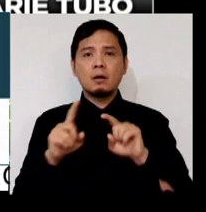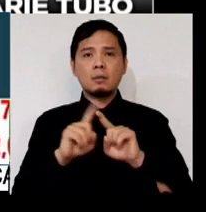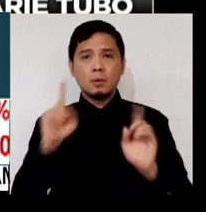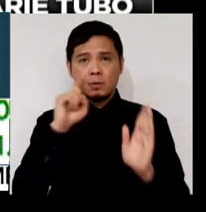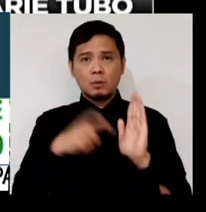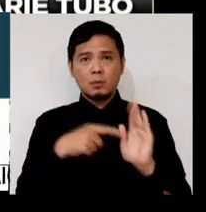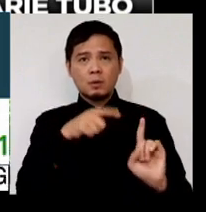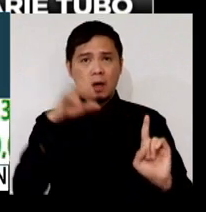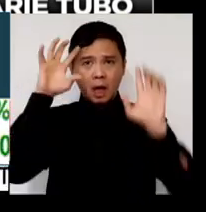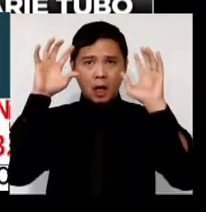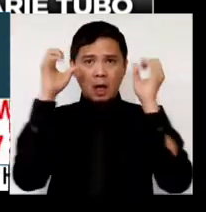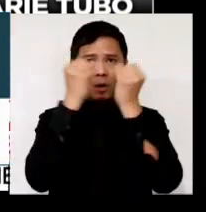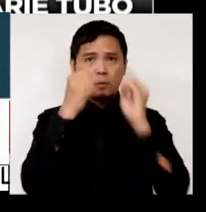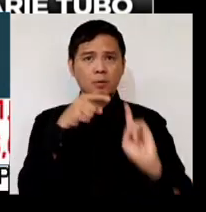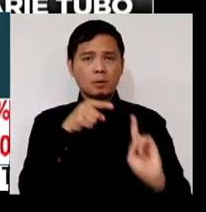na lang,